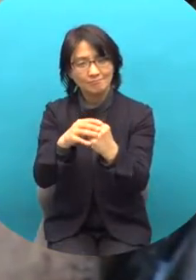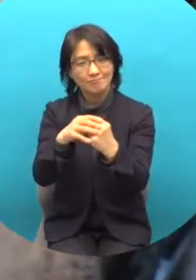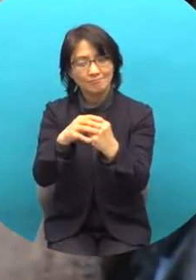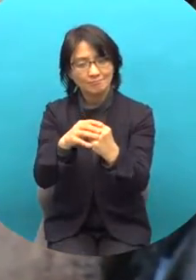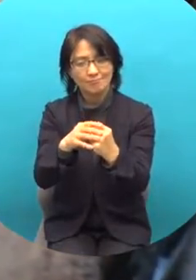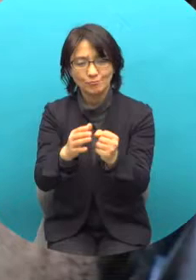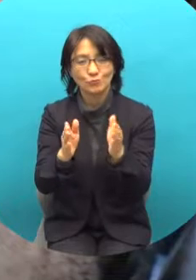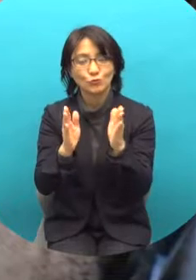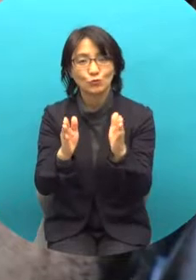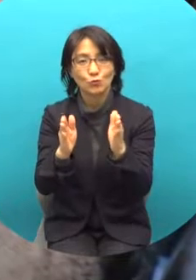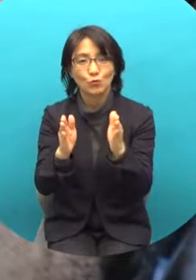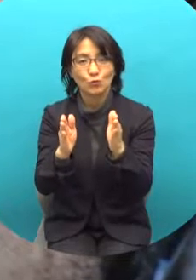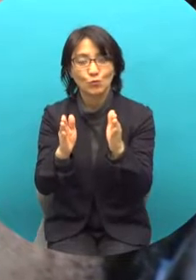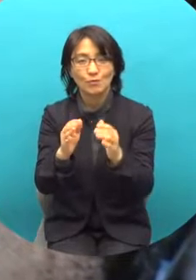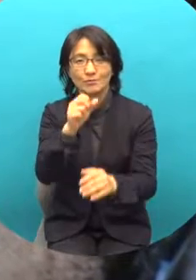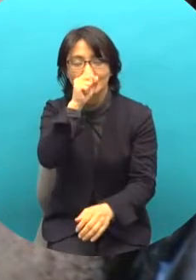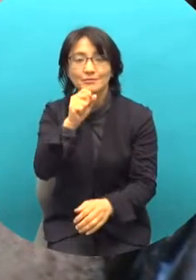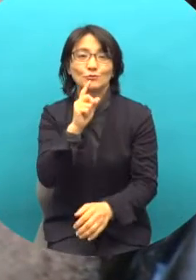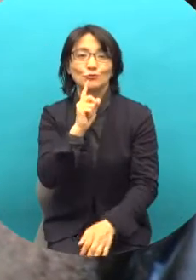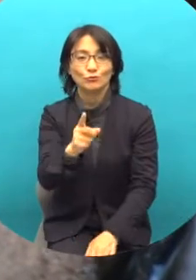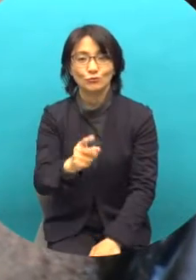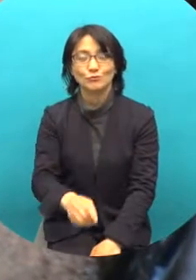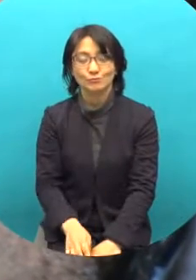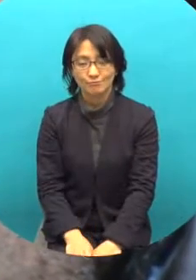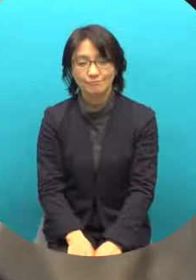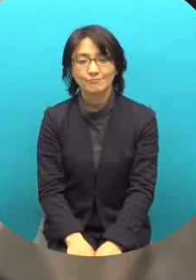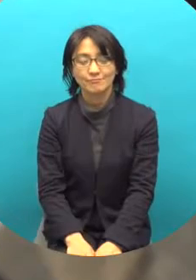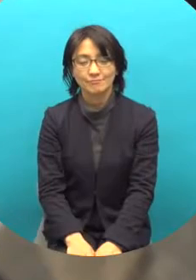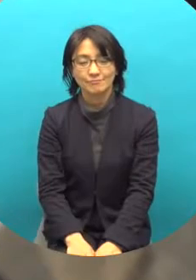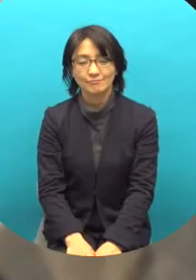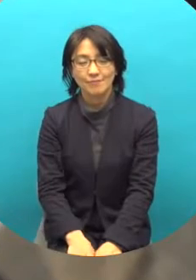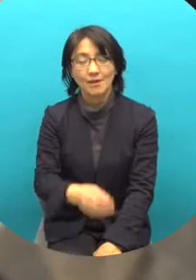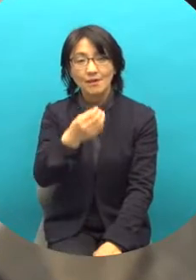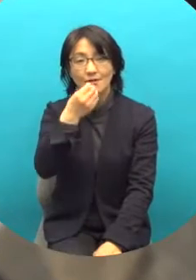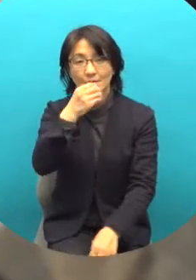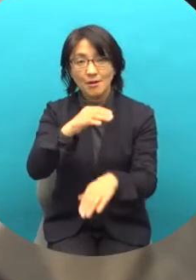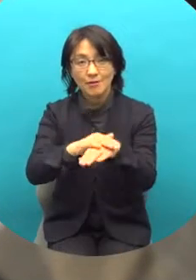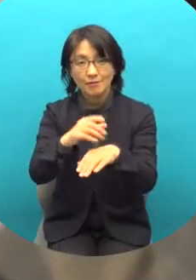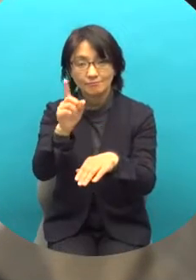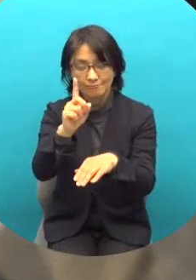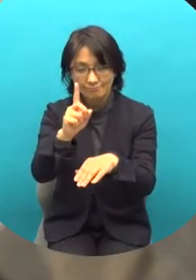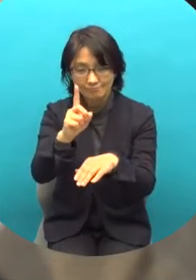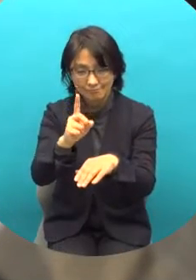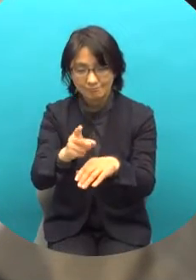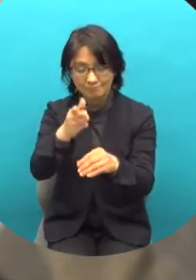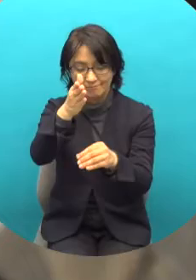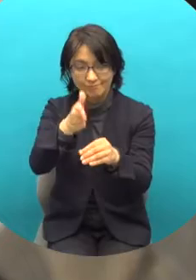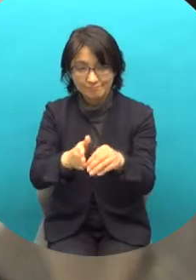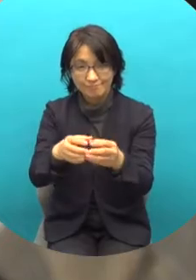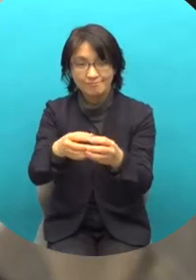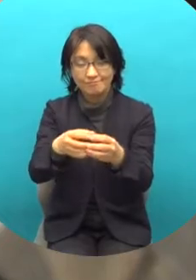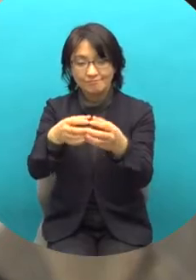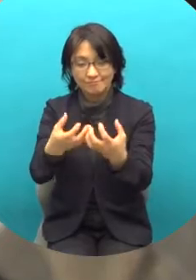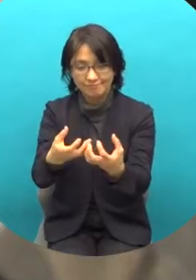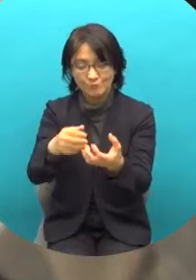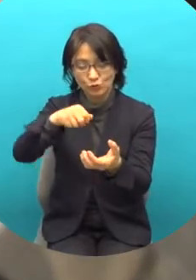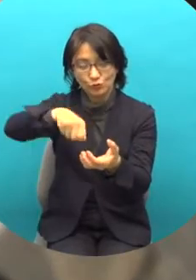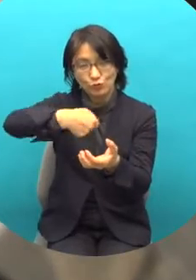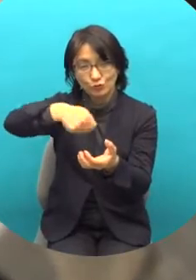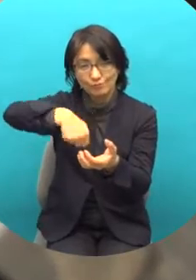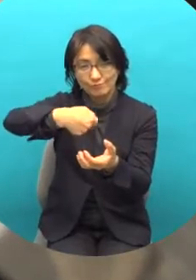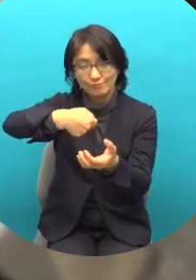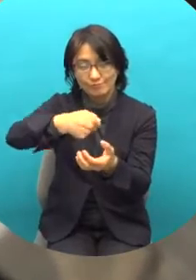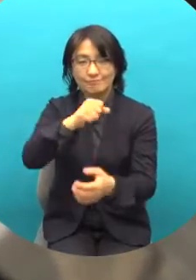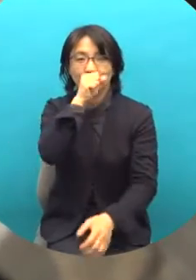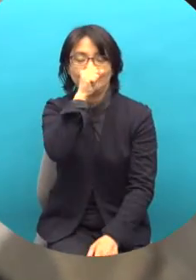弾力くらいのものが食べ頃と言われております。また食べ方ですけども、半分に切っていただいてスプ